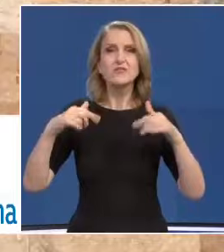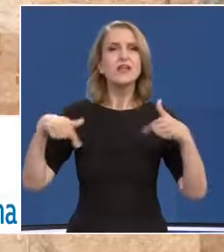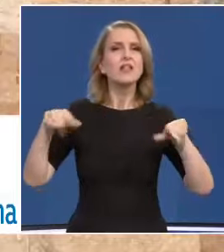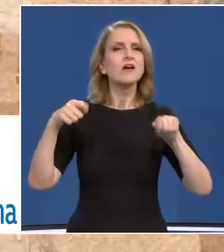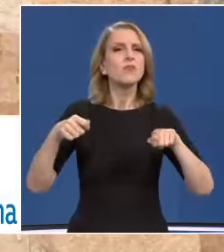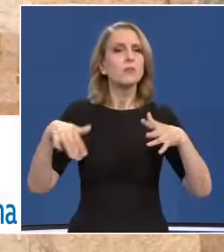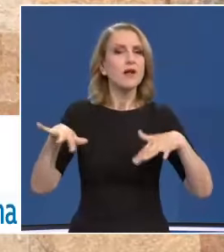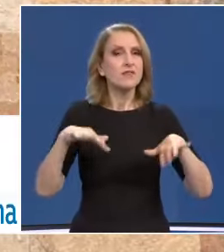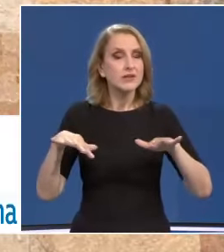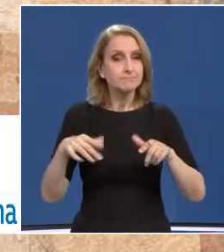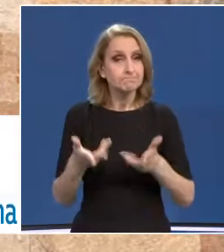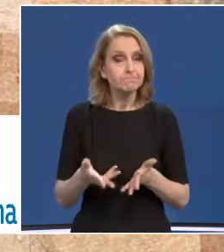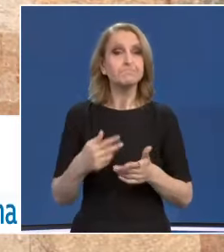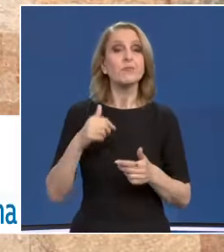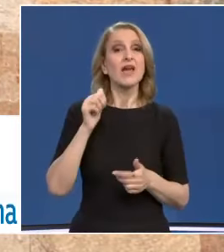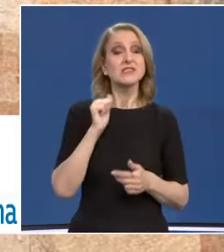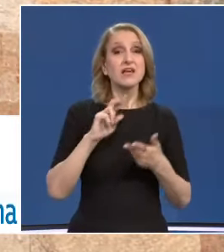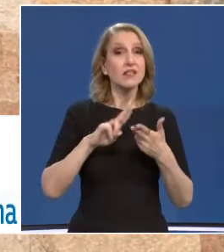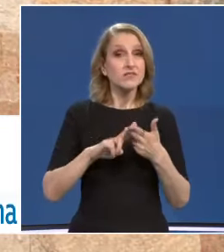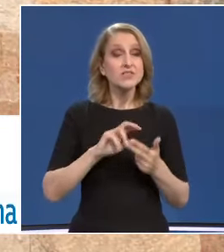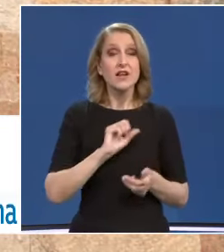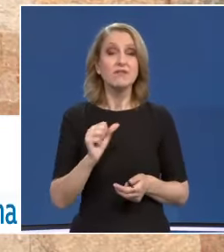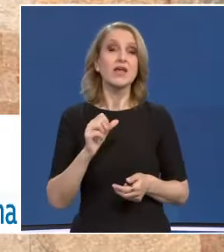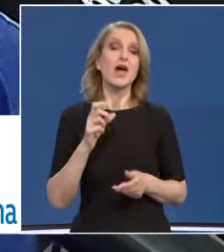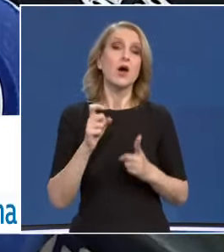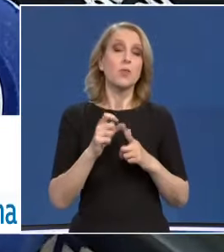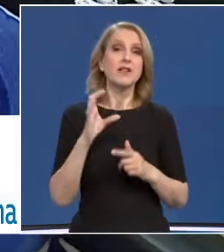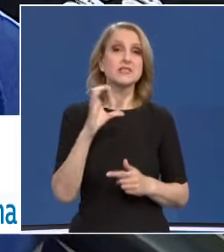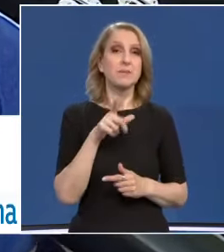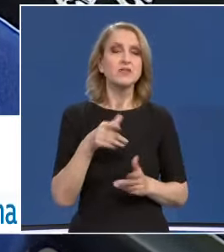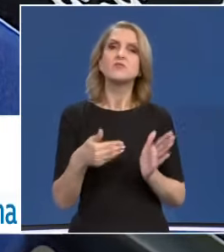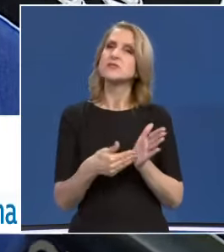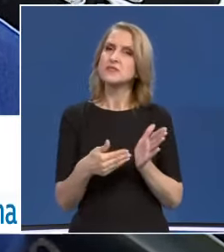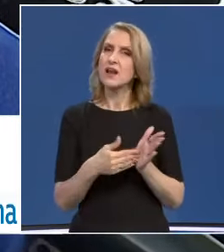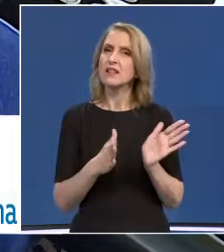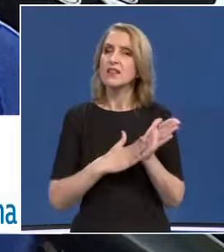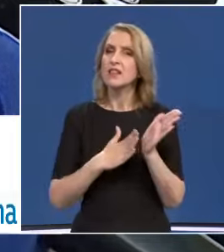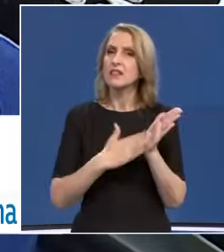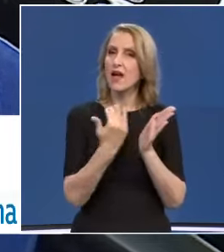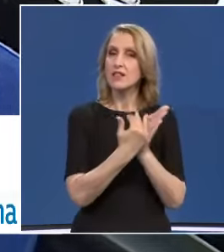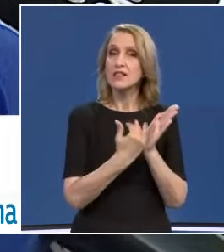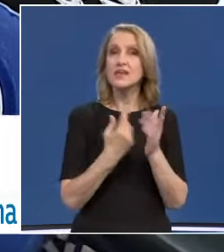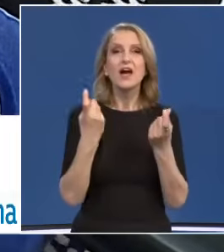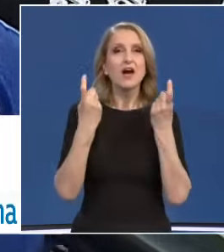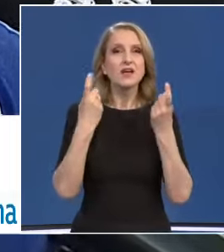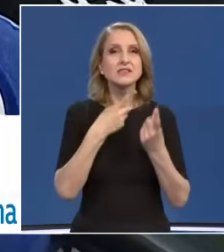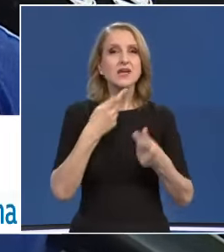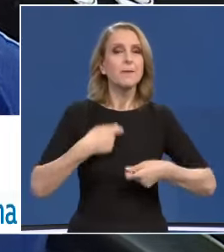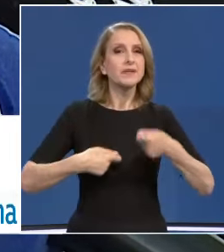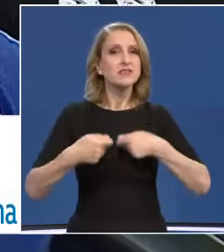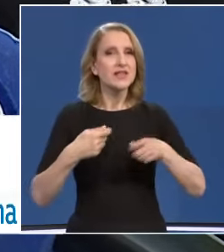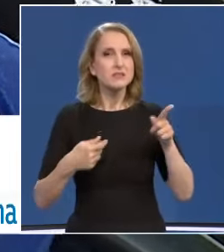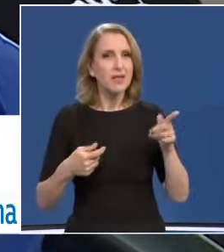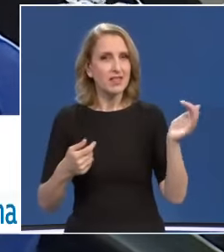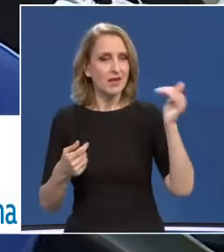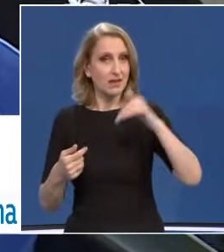настоящият финансов министър Асен Василев и директорът на НАП Румен Спецов. Заради данните на гръцките бизнесмени, които след